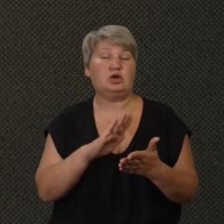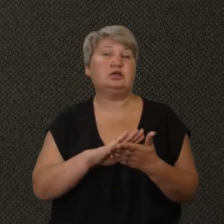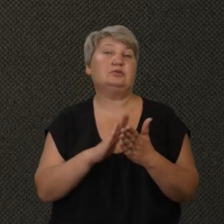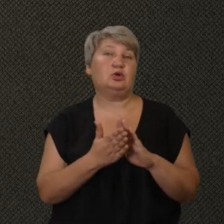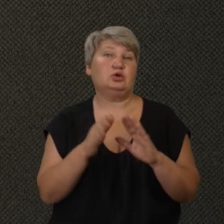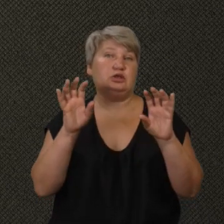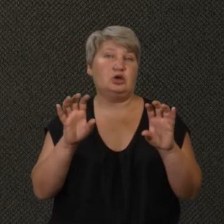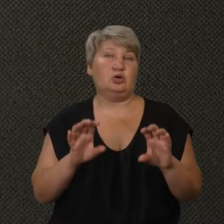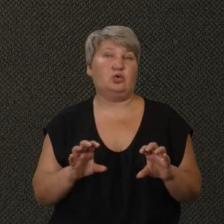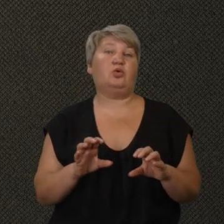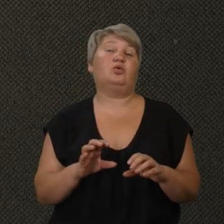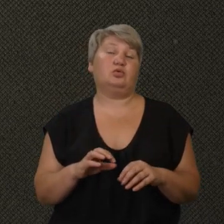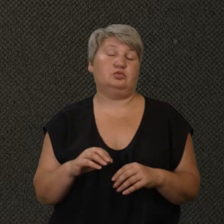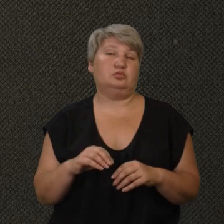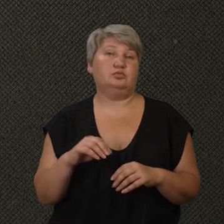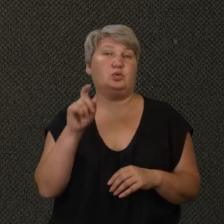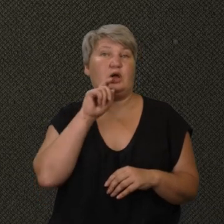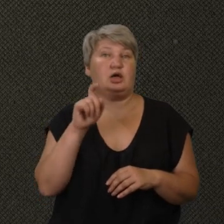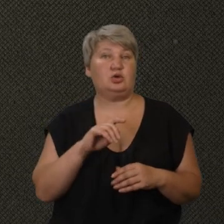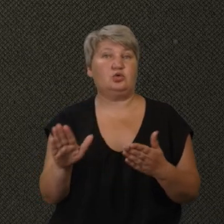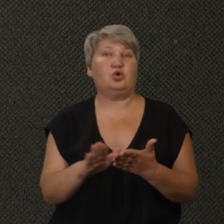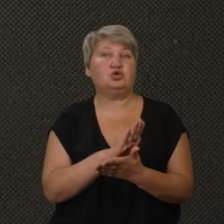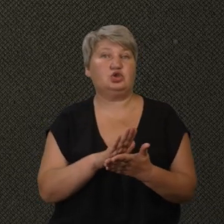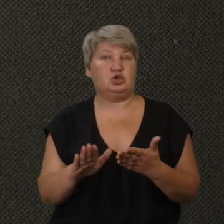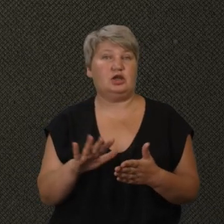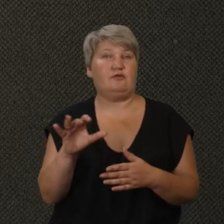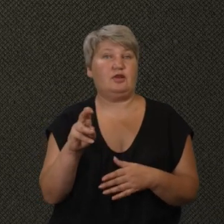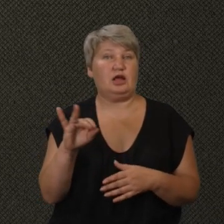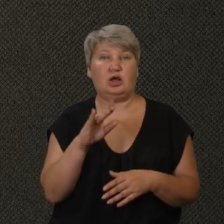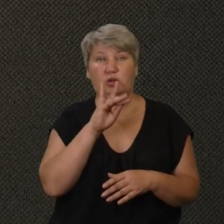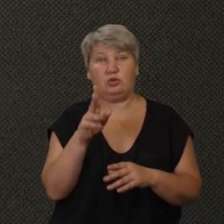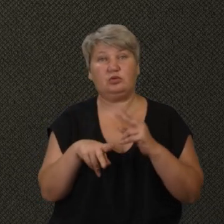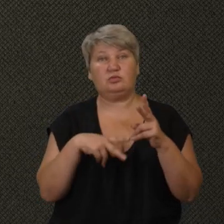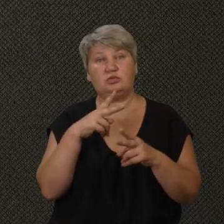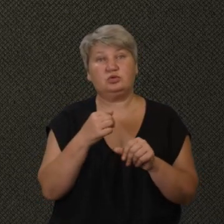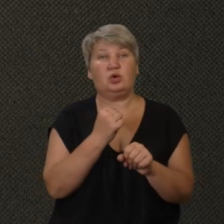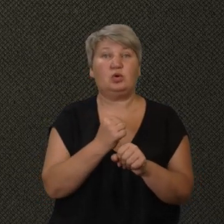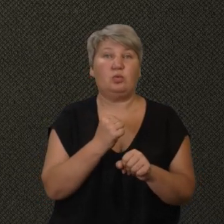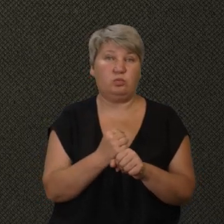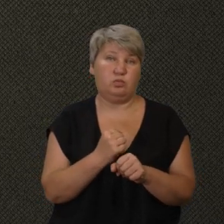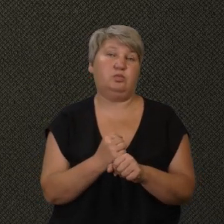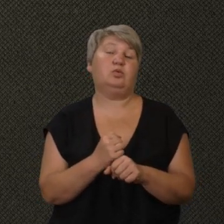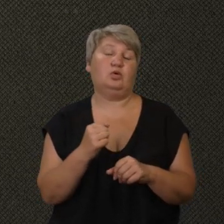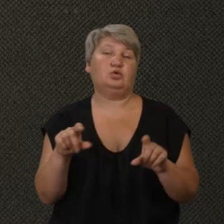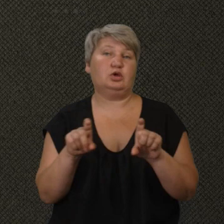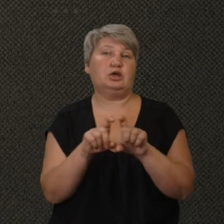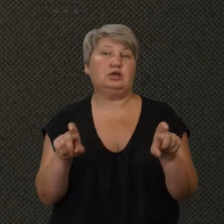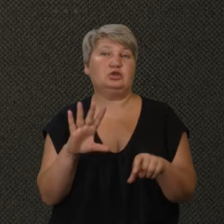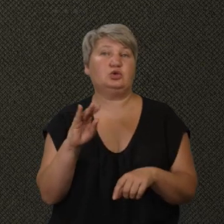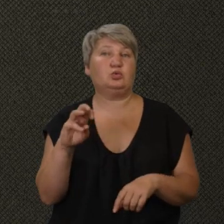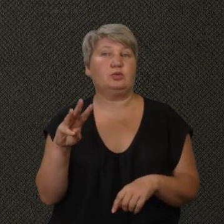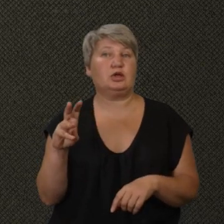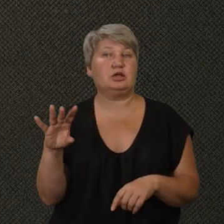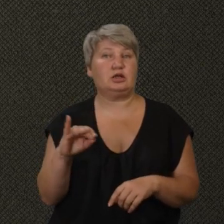Про очищення влади до Міністерства не надходила заява з скарга щодо роботи Державної наукової установи інститут модернізації